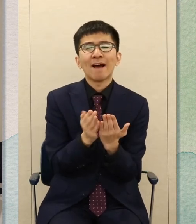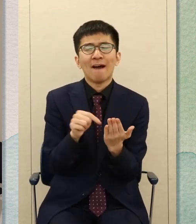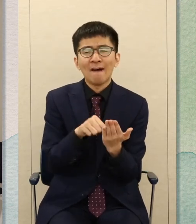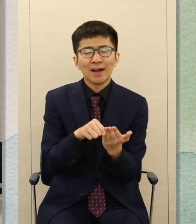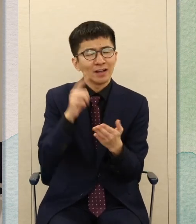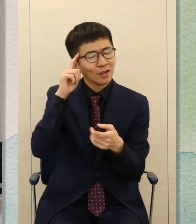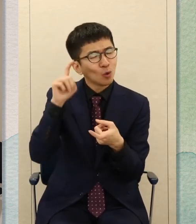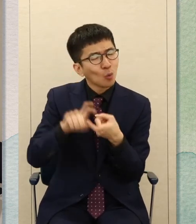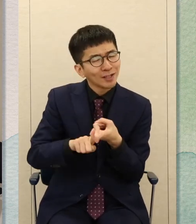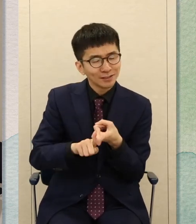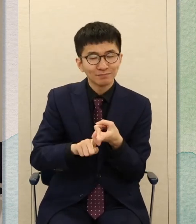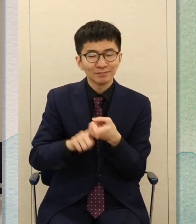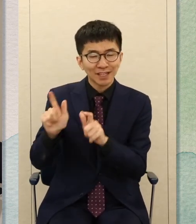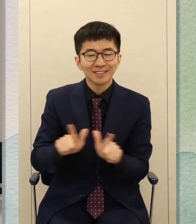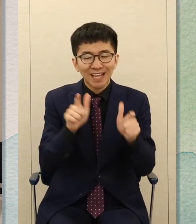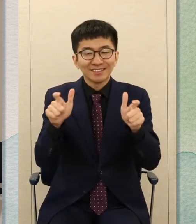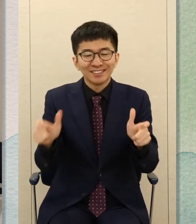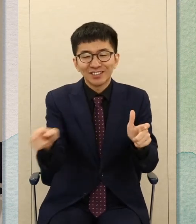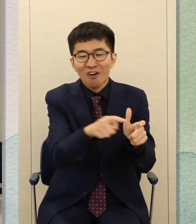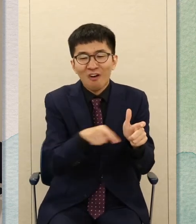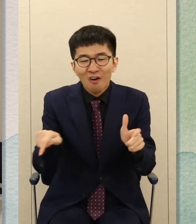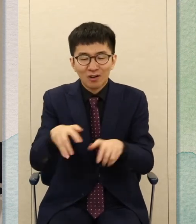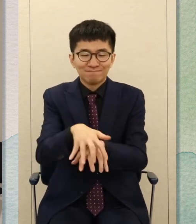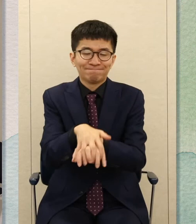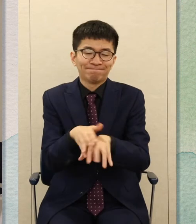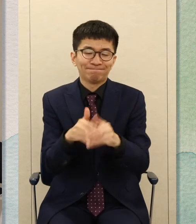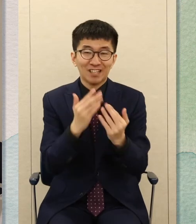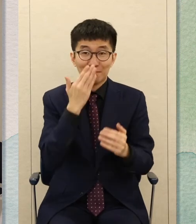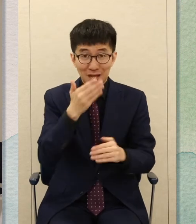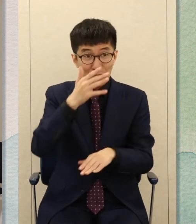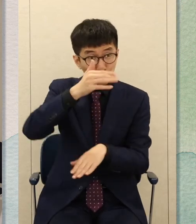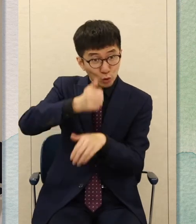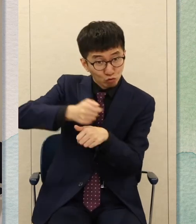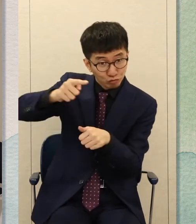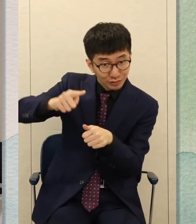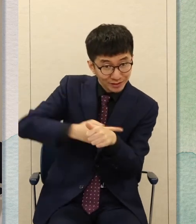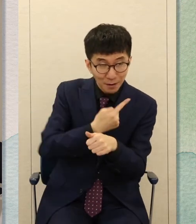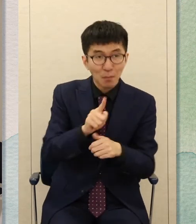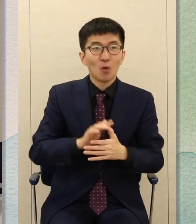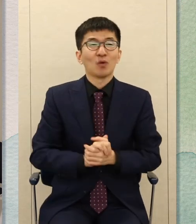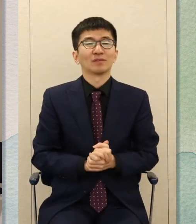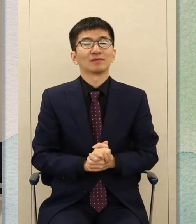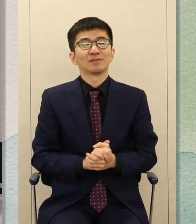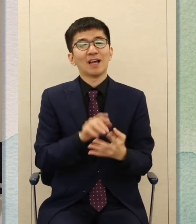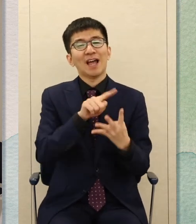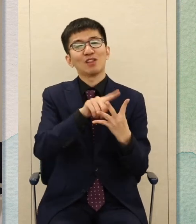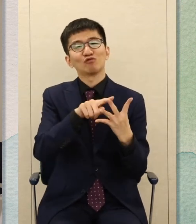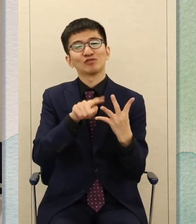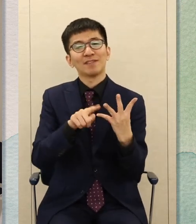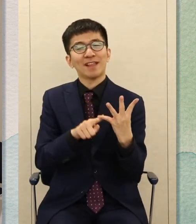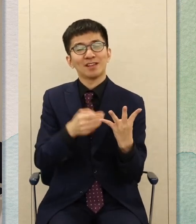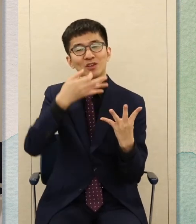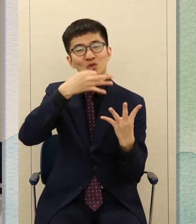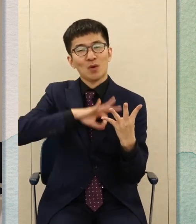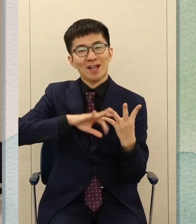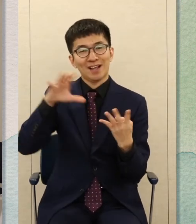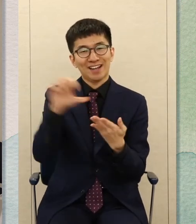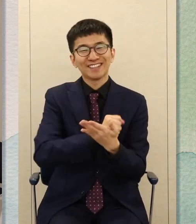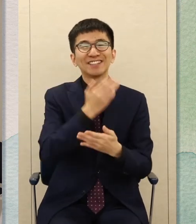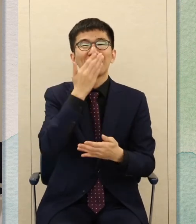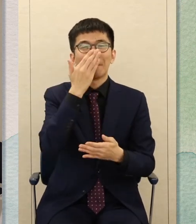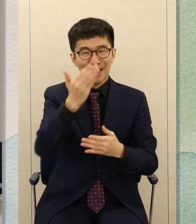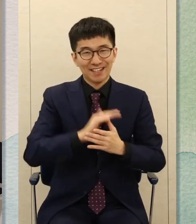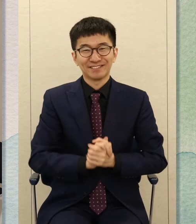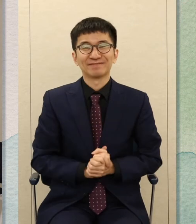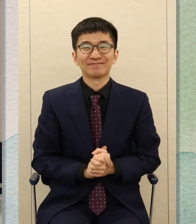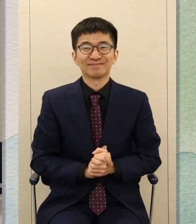수 있다고 생각을 해요. 이렇게 굉장히 잘 될 때 결국 예, 저와 같은 세상이 열린다라고